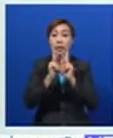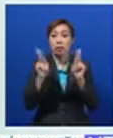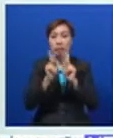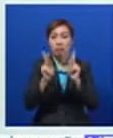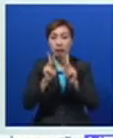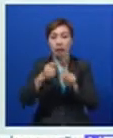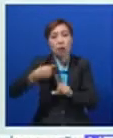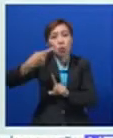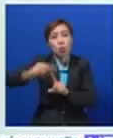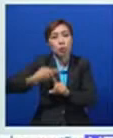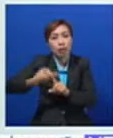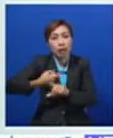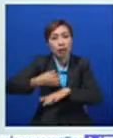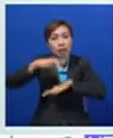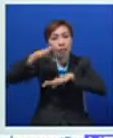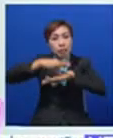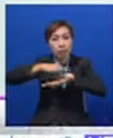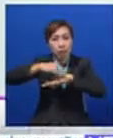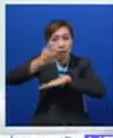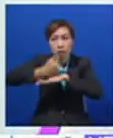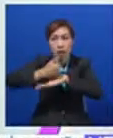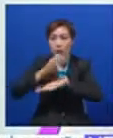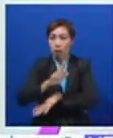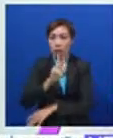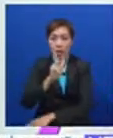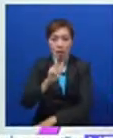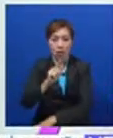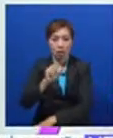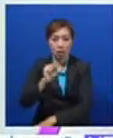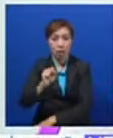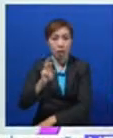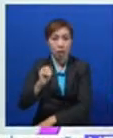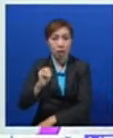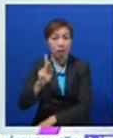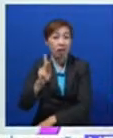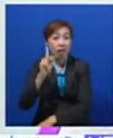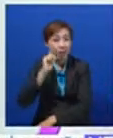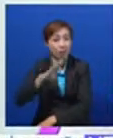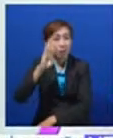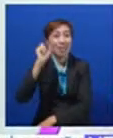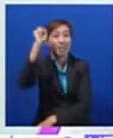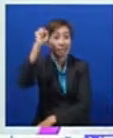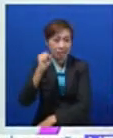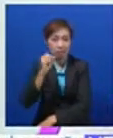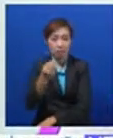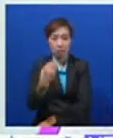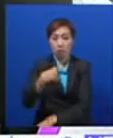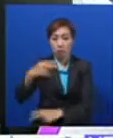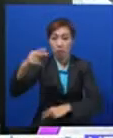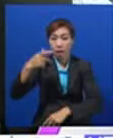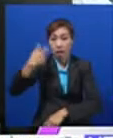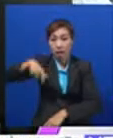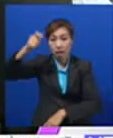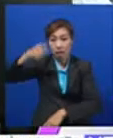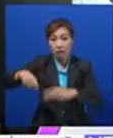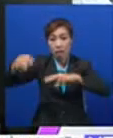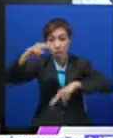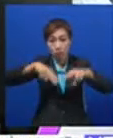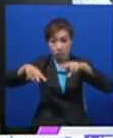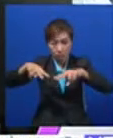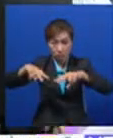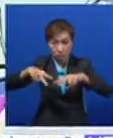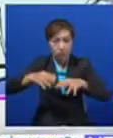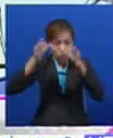รักษาการในตำแหน่งผู้อำนวยการขสมกเปิดเผยว่าศาลปกครองได้มีคำวินิจฉัยเมื่อวันที่